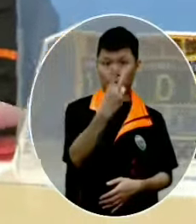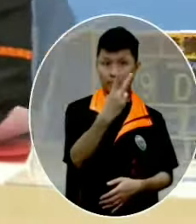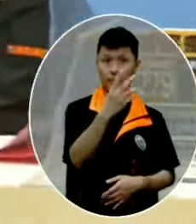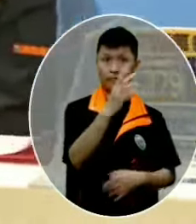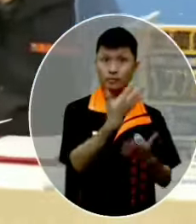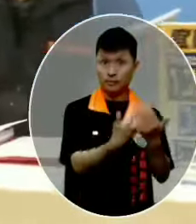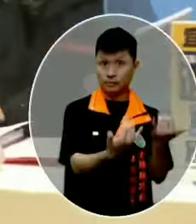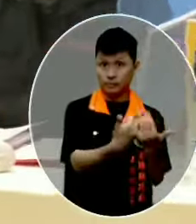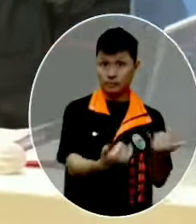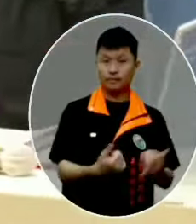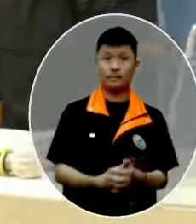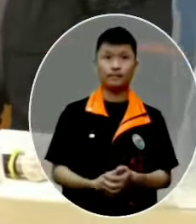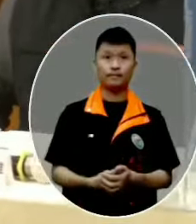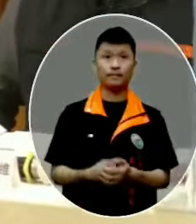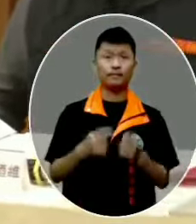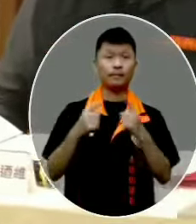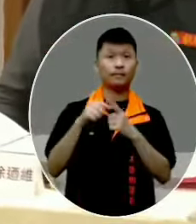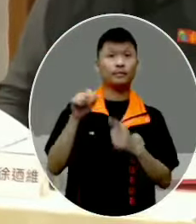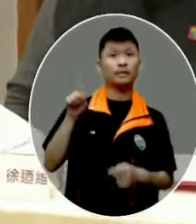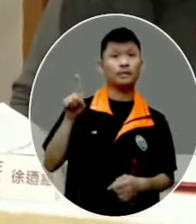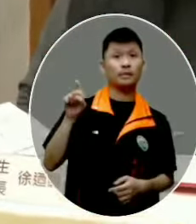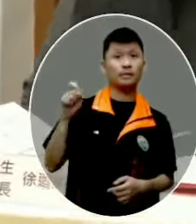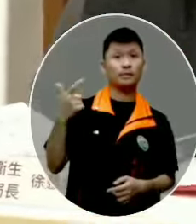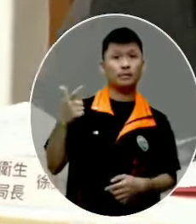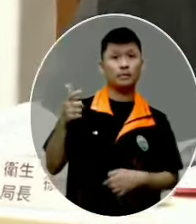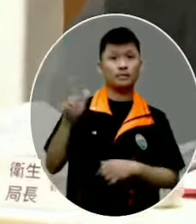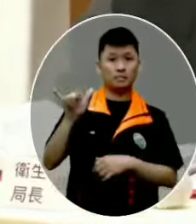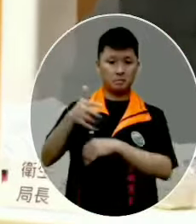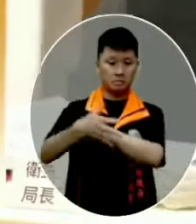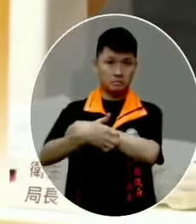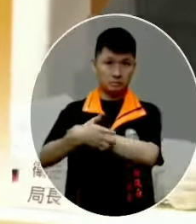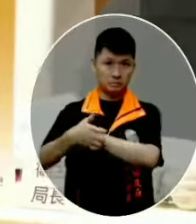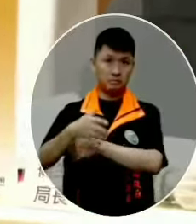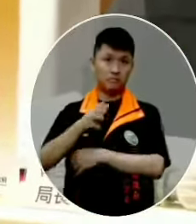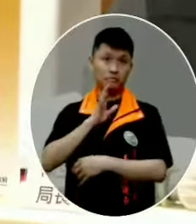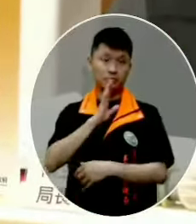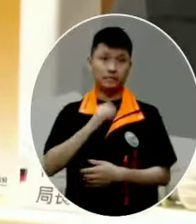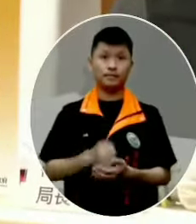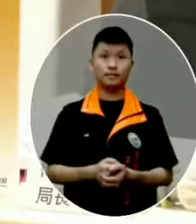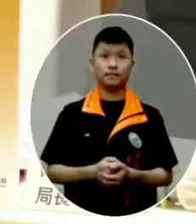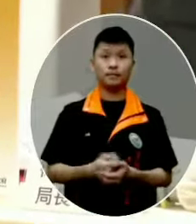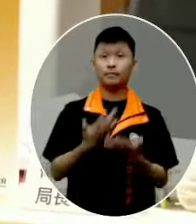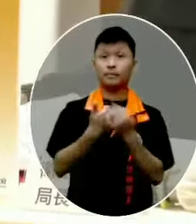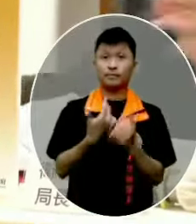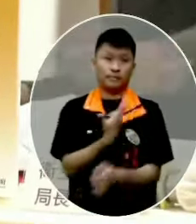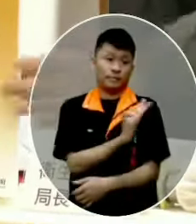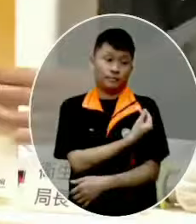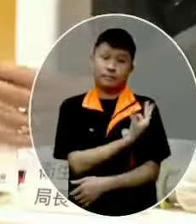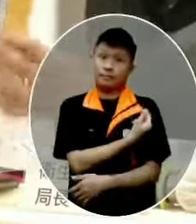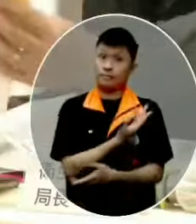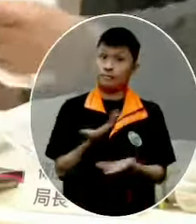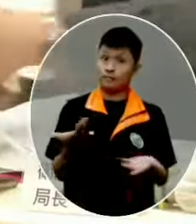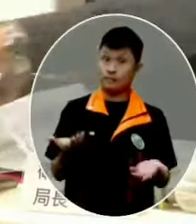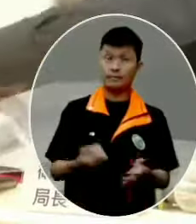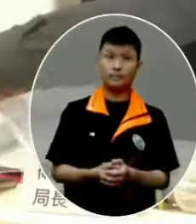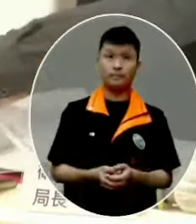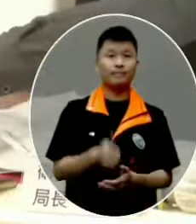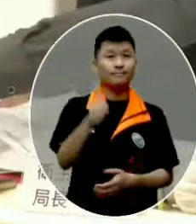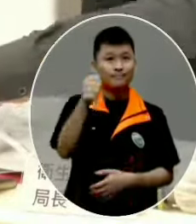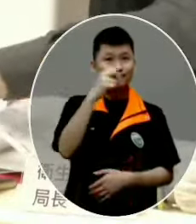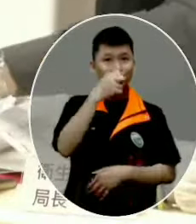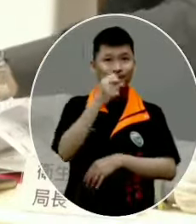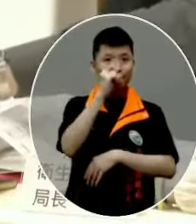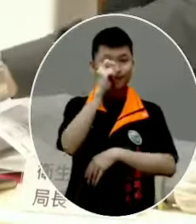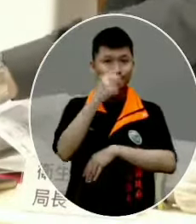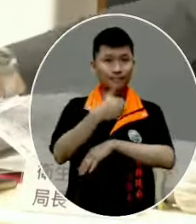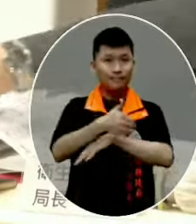生，那116位教职员确诊。在学童施打疫苗的部分，感谢宜兰